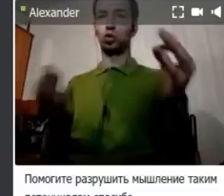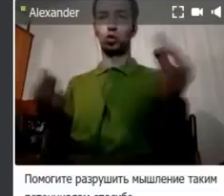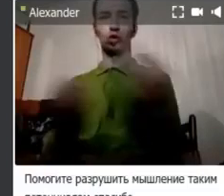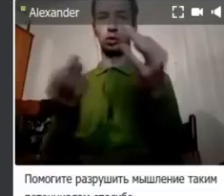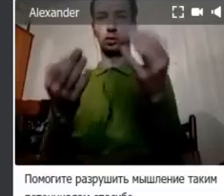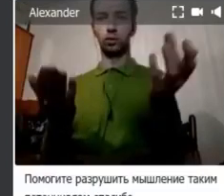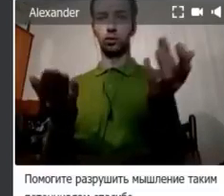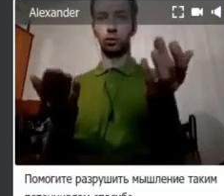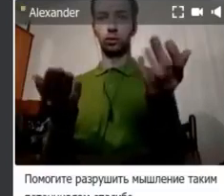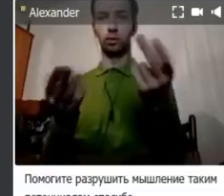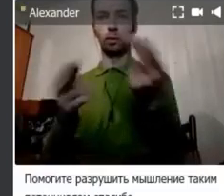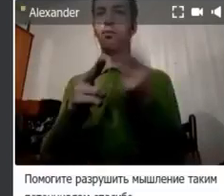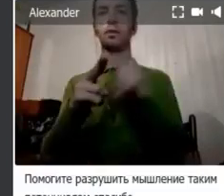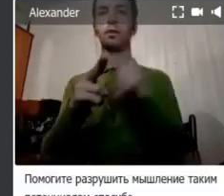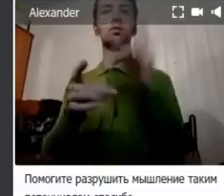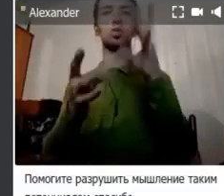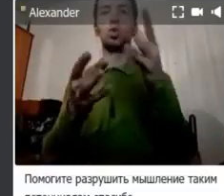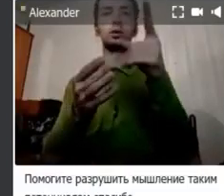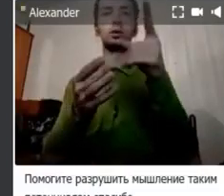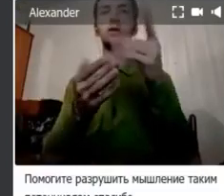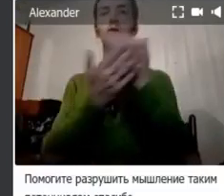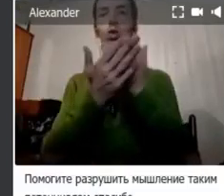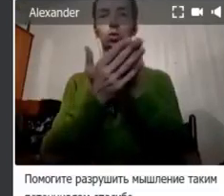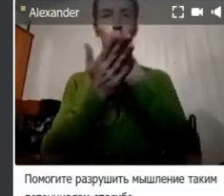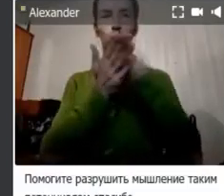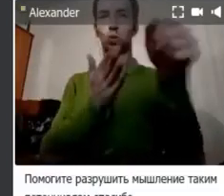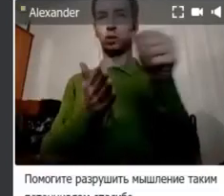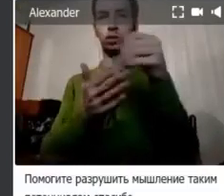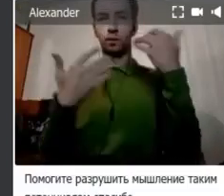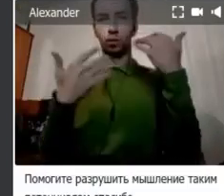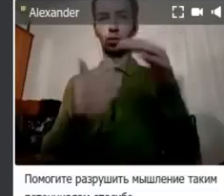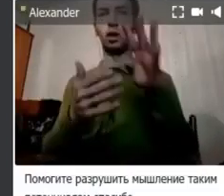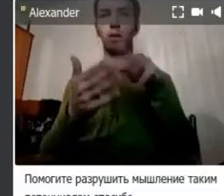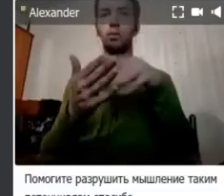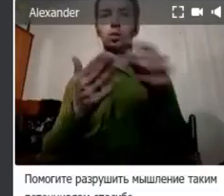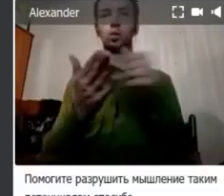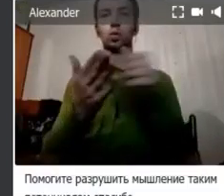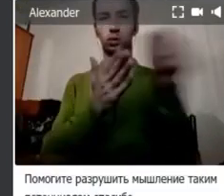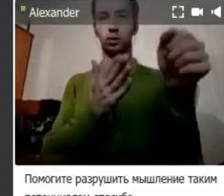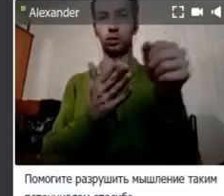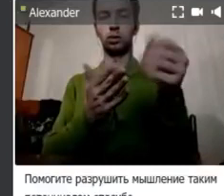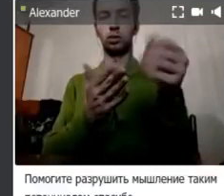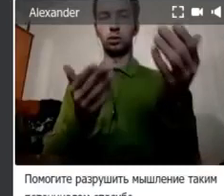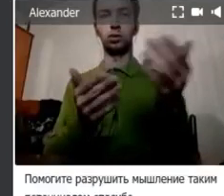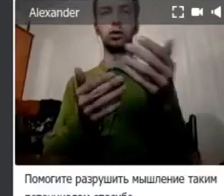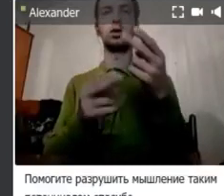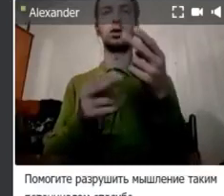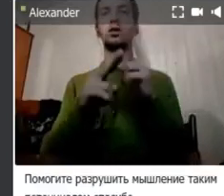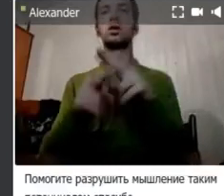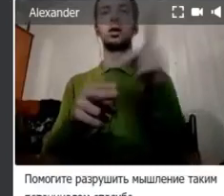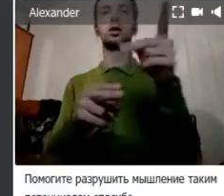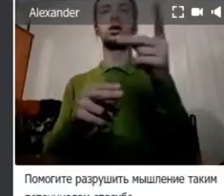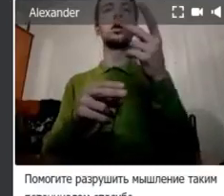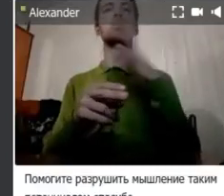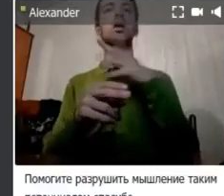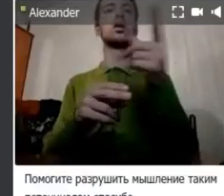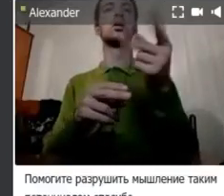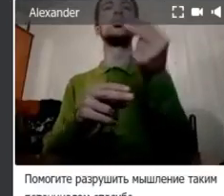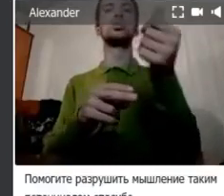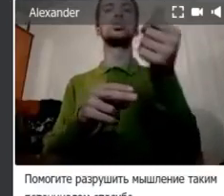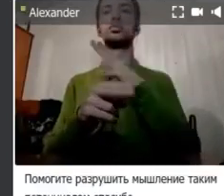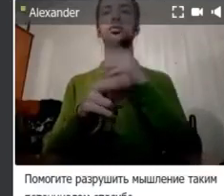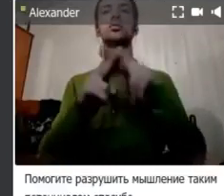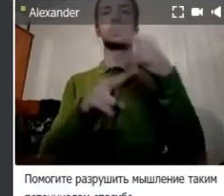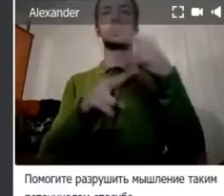назад, можете заново начать программу, там как хотите. Вот. Но клиент, который ничего не покупает, не